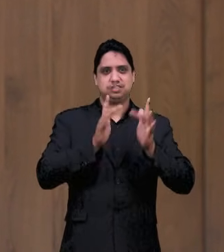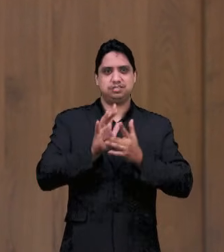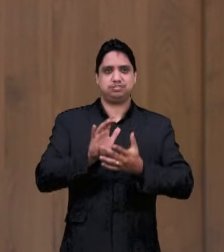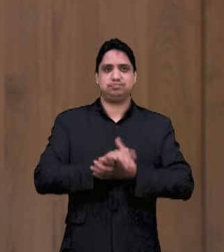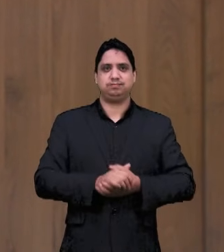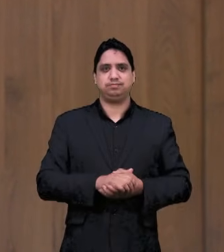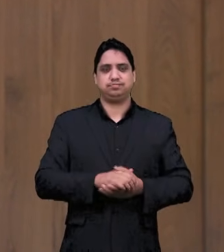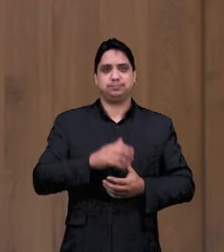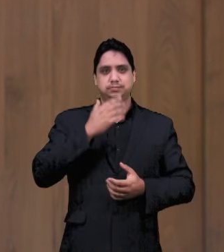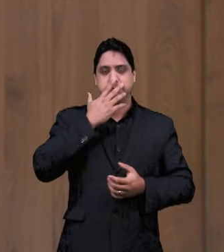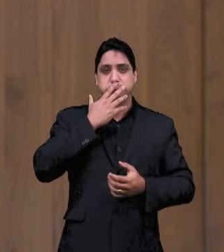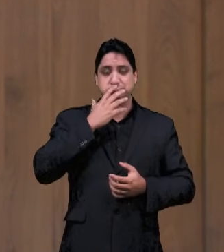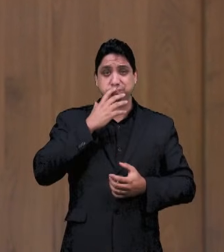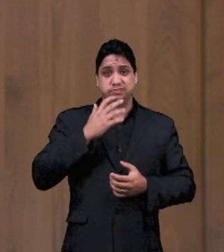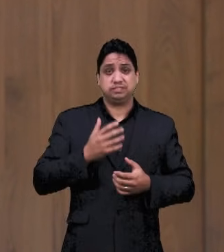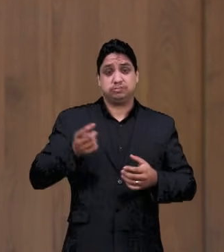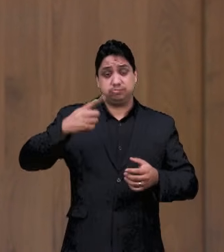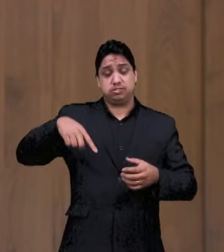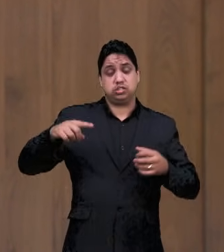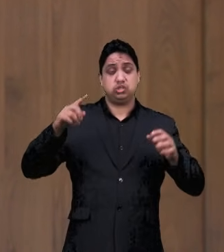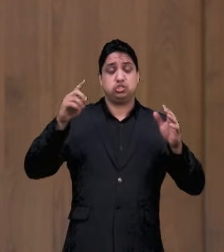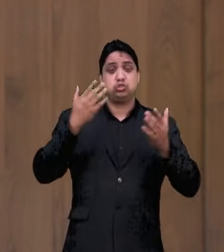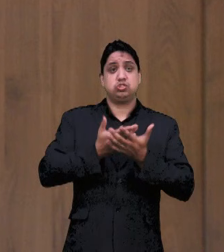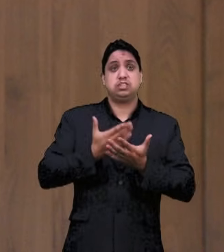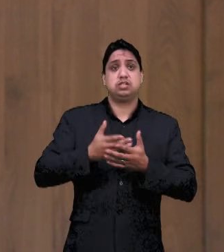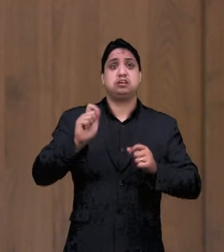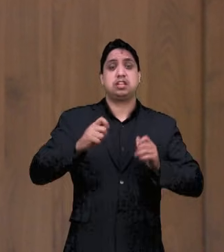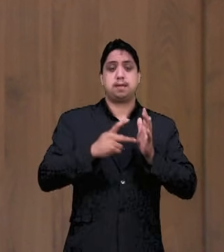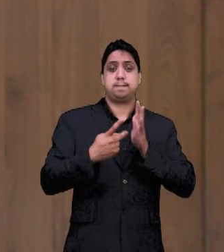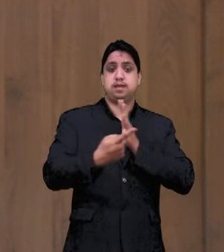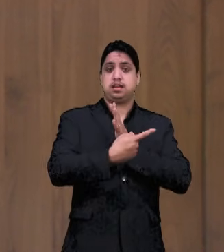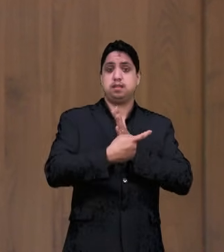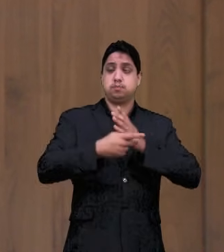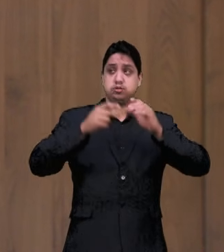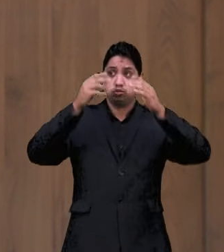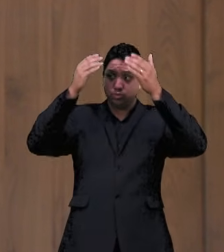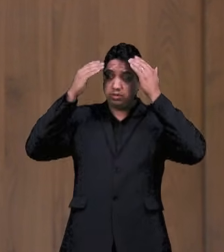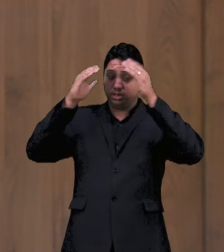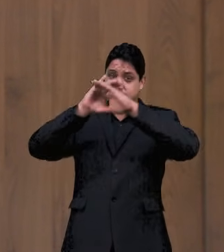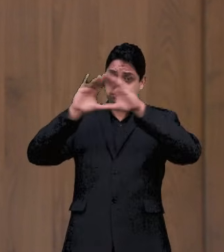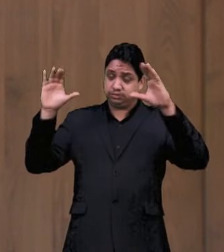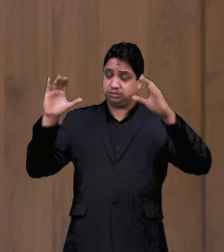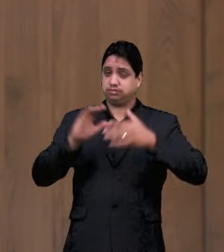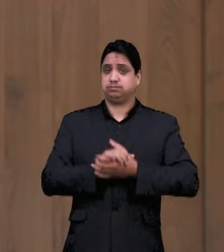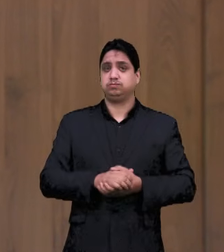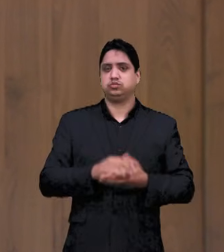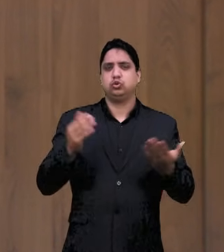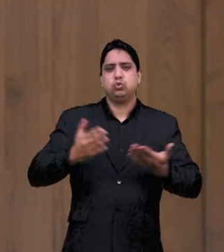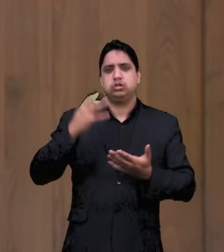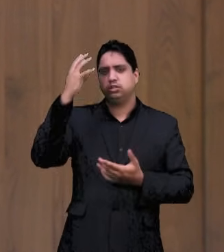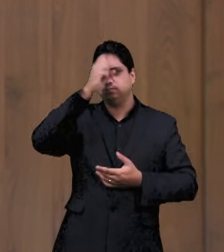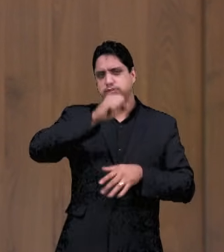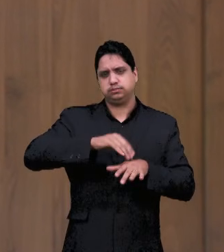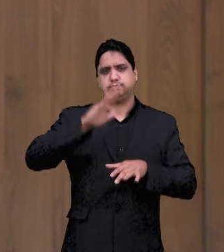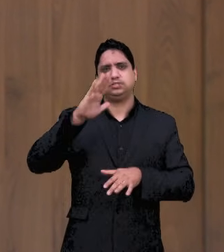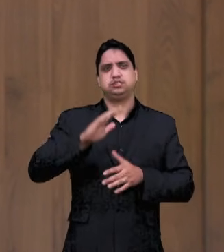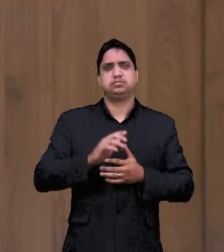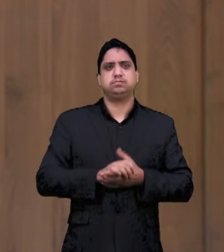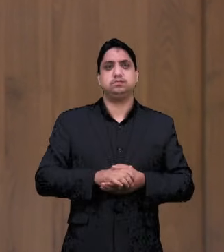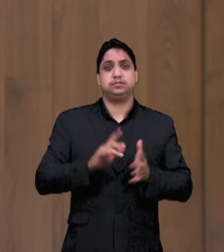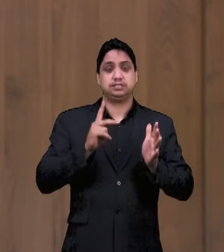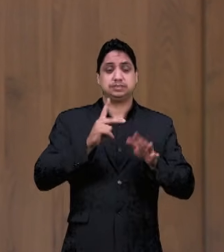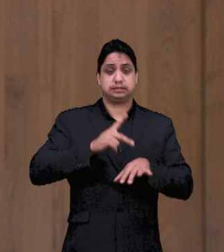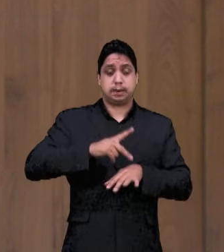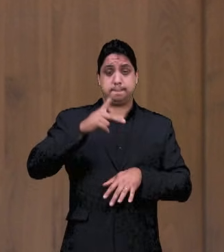Jésus. Nous sommes en train d'étudier sur la parabole du royaume. Aujourd'hui, nous allons apprendre un peu plus sur